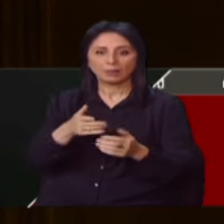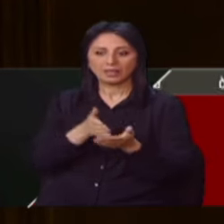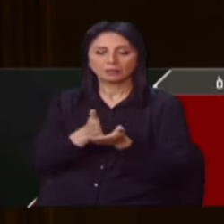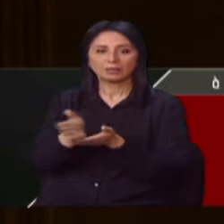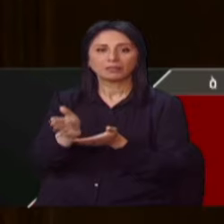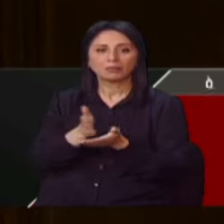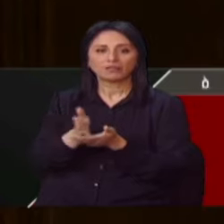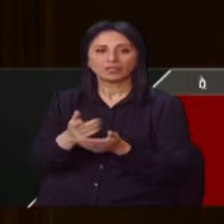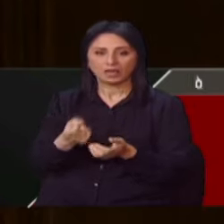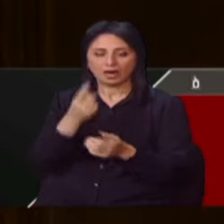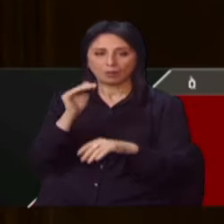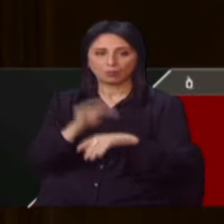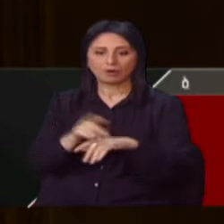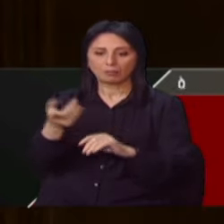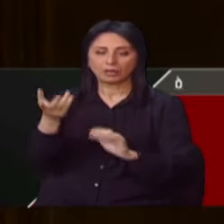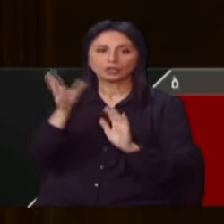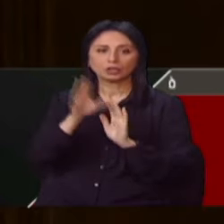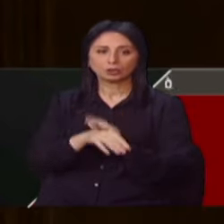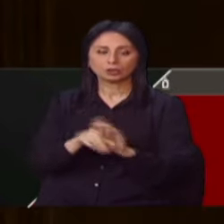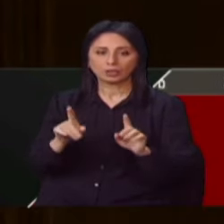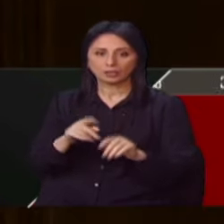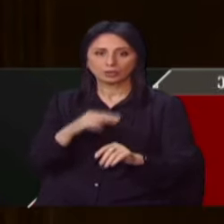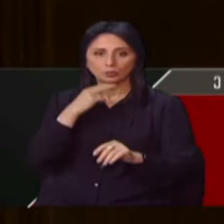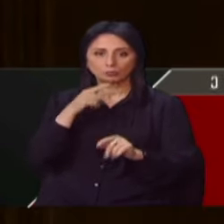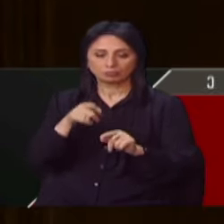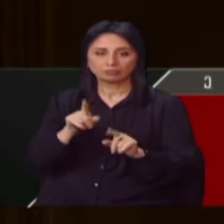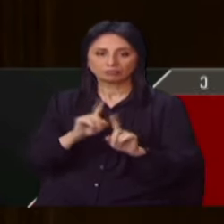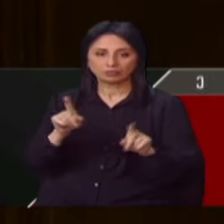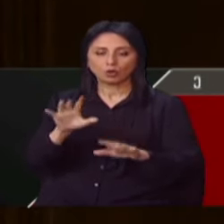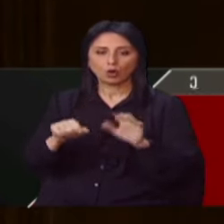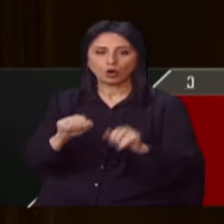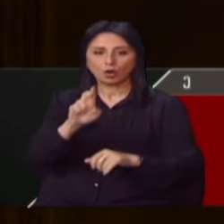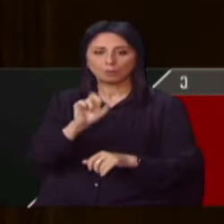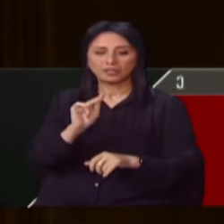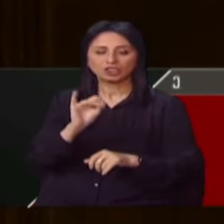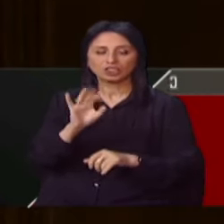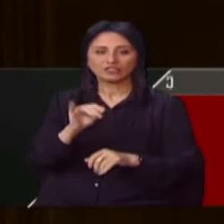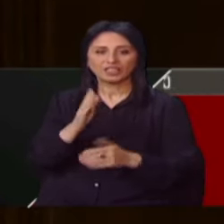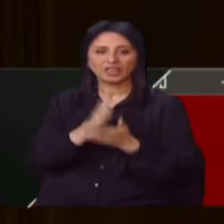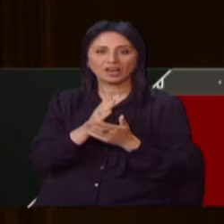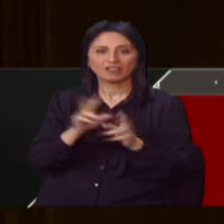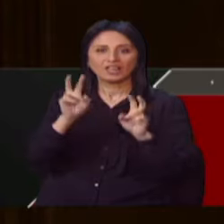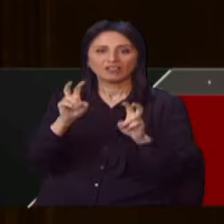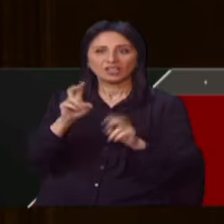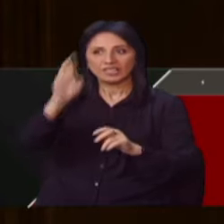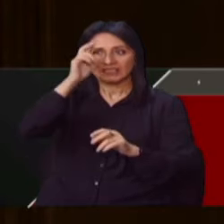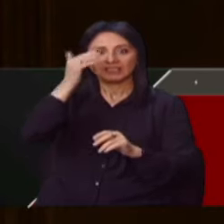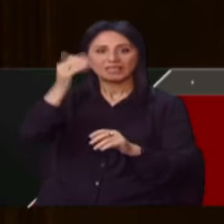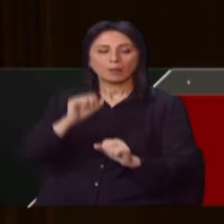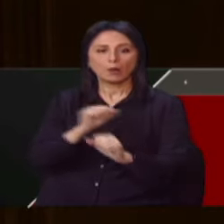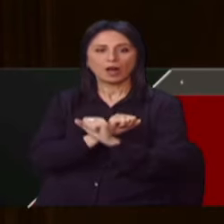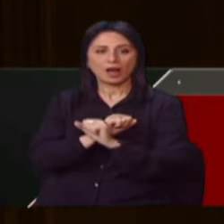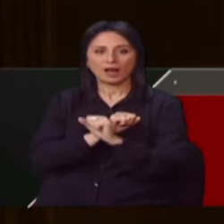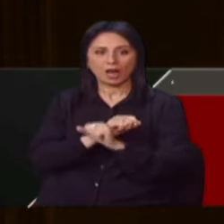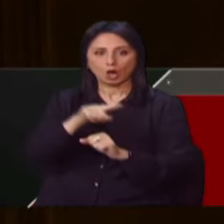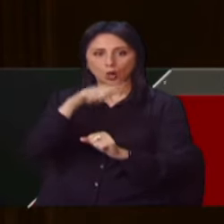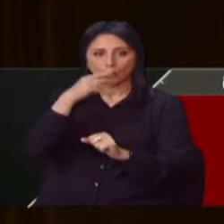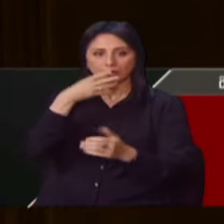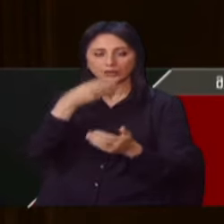მიმართულებით გამოვლინდა. მათ შორის განსაკუთრებით უნდა აღინიშნოს ოკუპირებულ ბიჭვინთანში არსებული ეგრეთ წოდებული სახელმწიფო აგარაკის